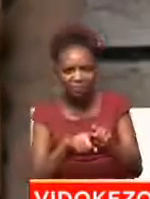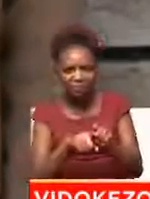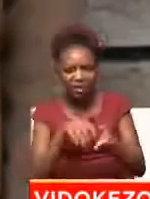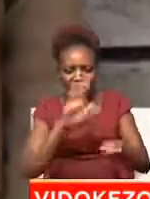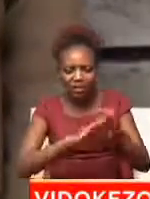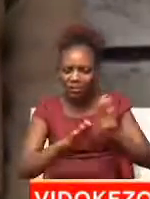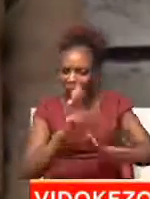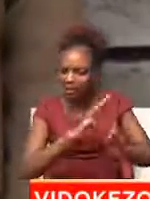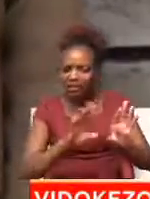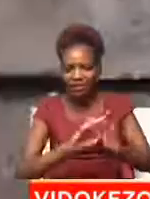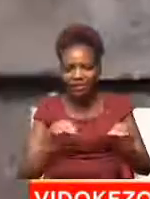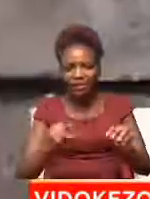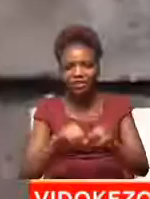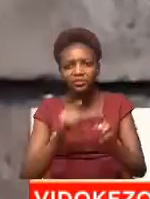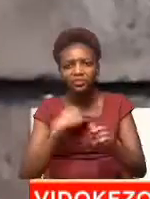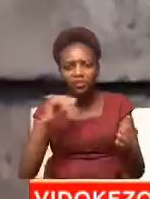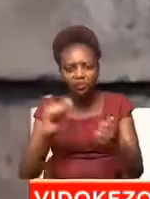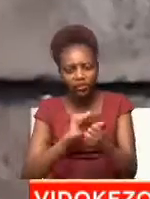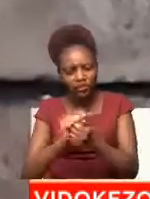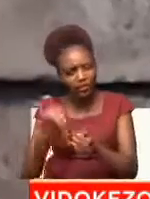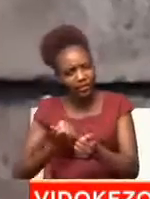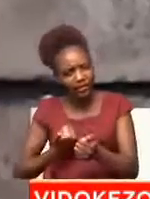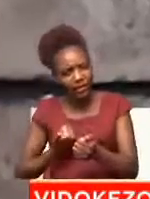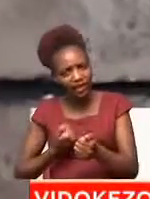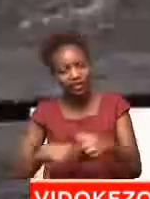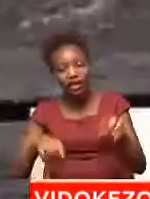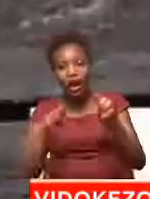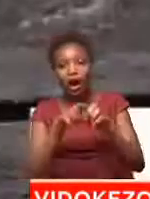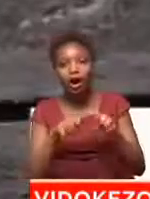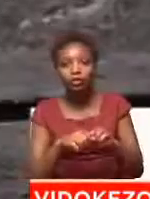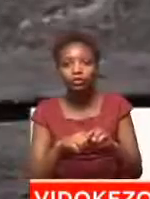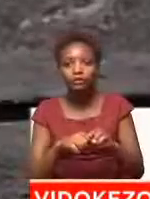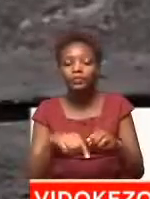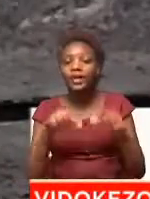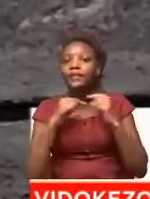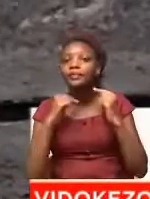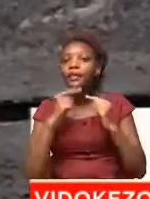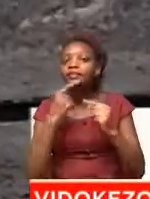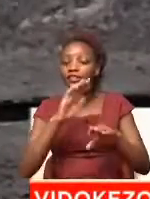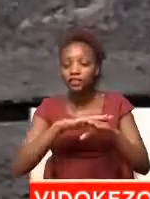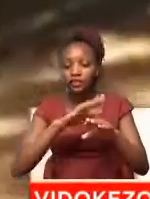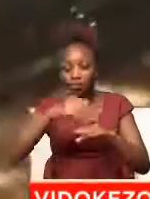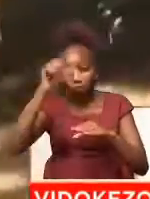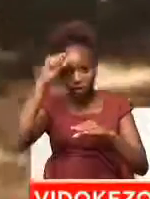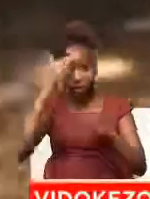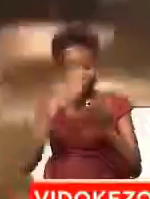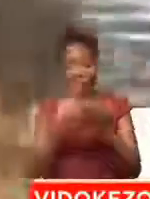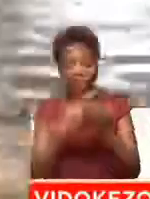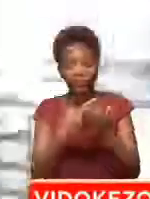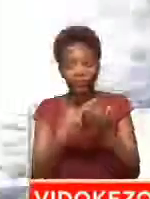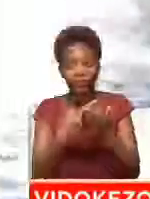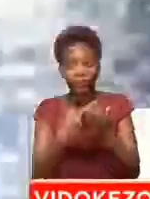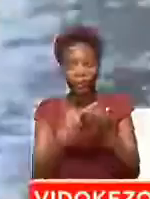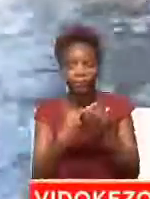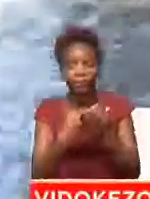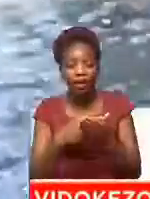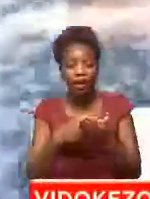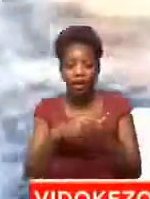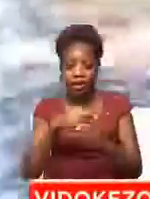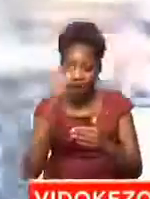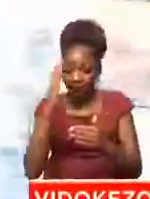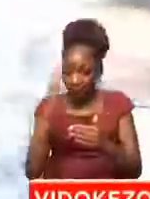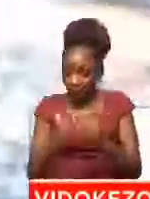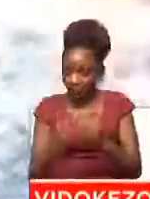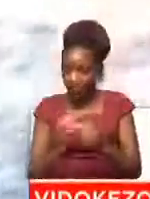nidhamu, wanataka kuharibu hao watoto. Aidha, askofu huyo amesisitiza kuwa ni vyema serikali kuhakikisha kuwa wakati inapigana vita na janga la